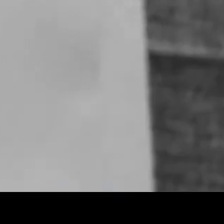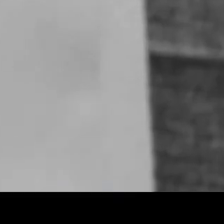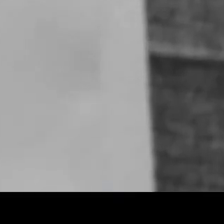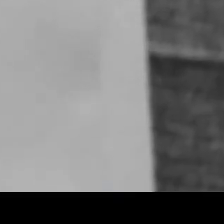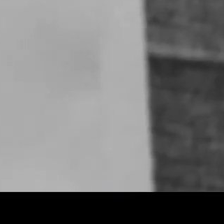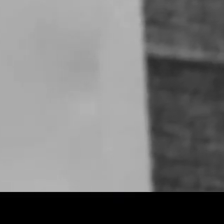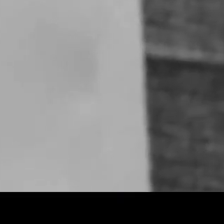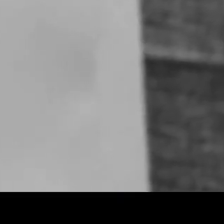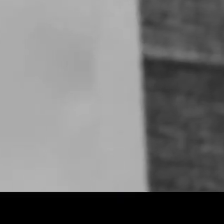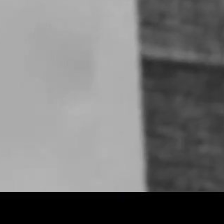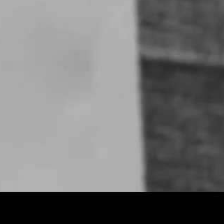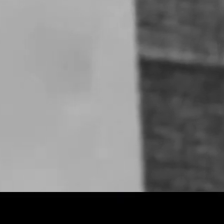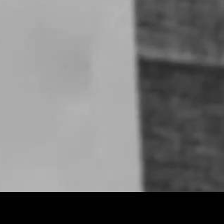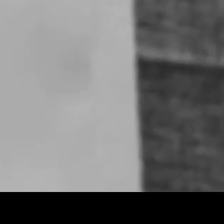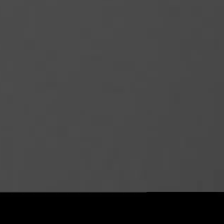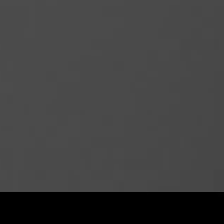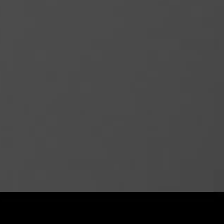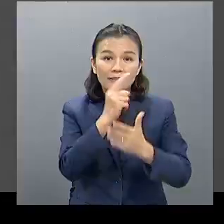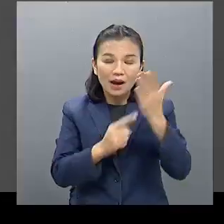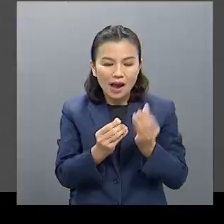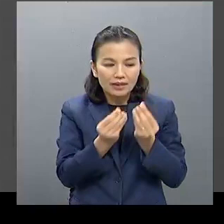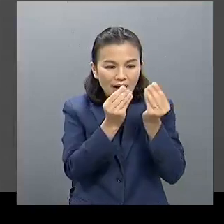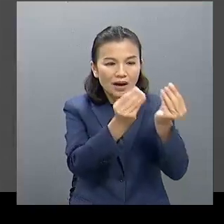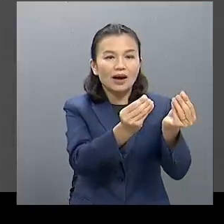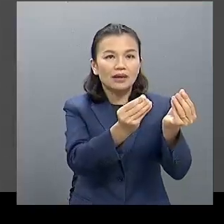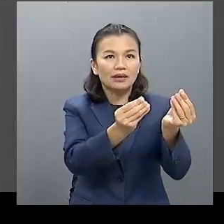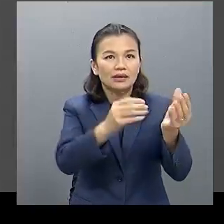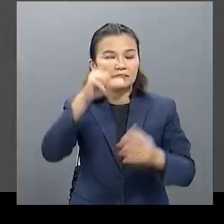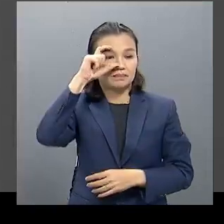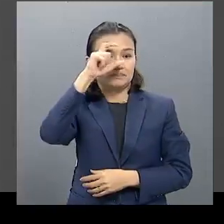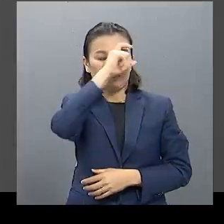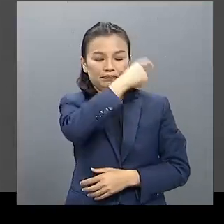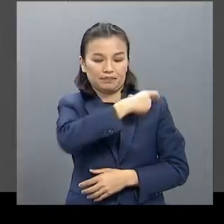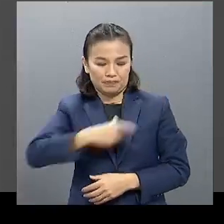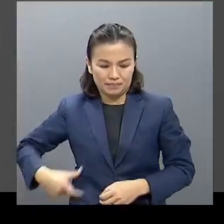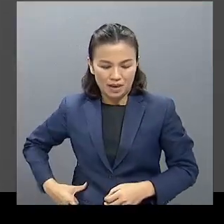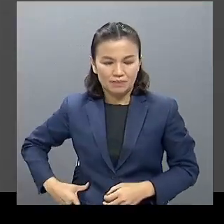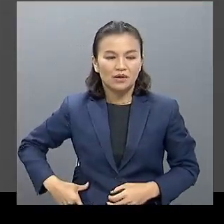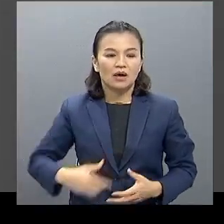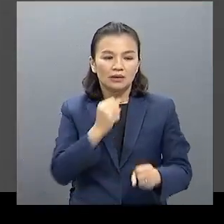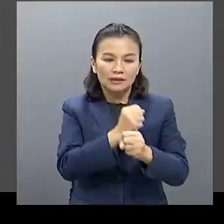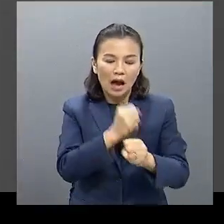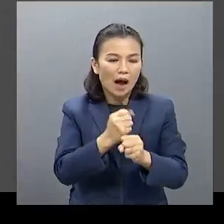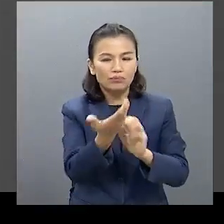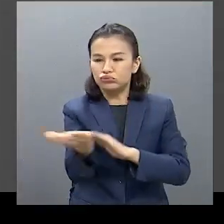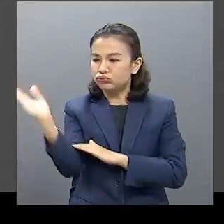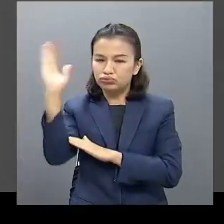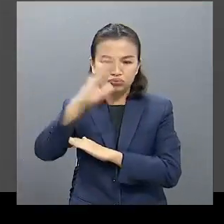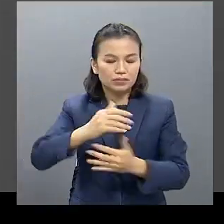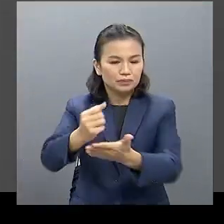เราควรจะทำอะไรถวายท่านเพราะท่านทำให้พวกเรากันมาทั้งชีวิตของท่านอยู่แล้วสุดท้ายมันก็ล